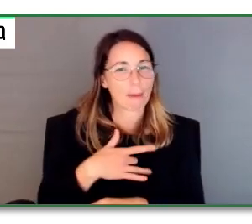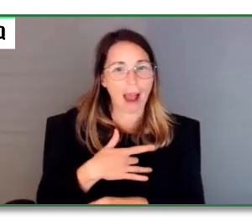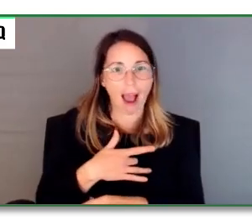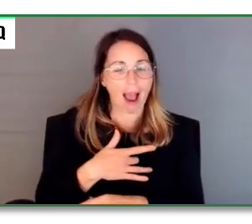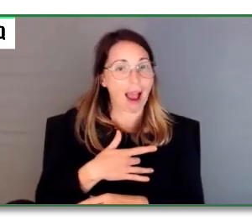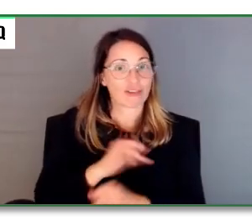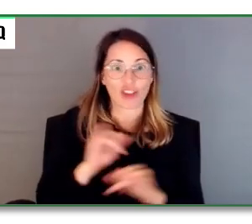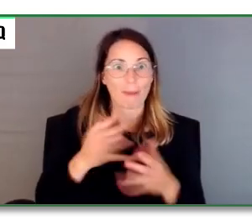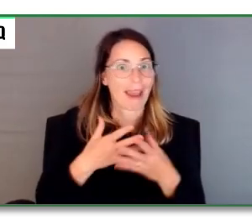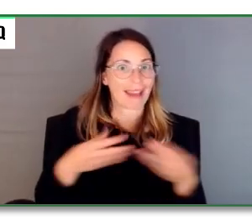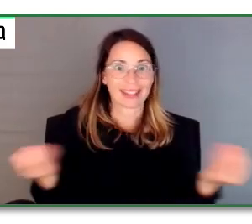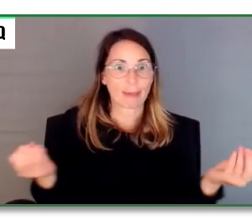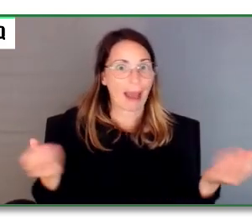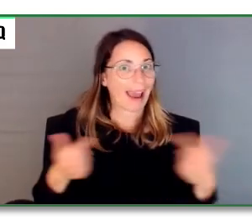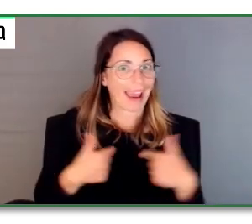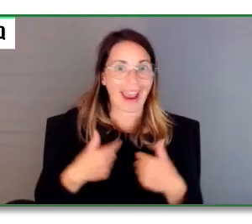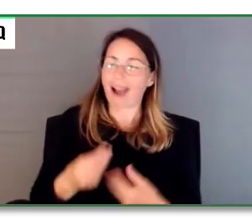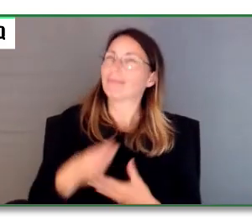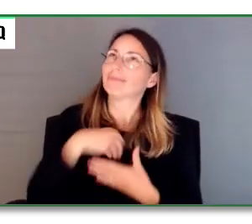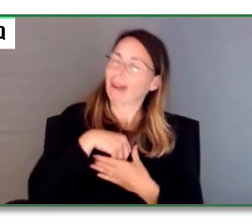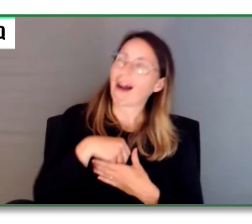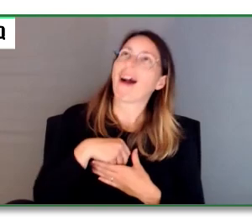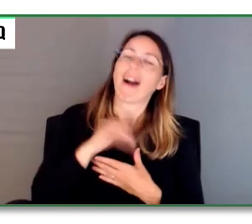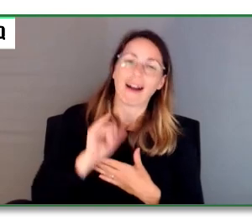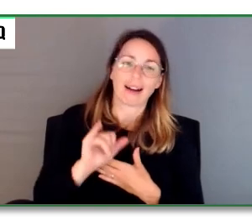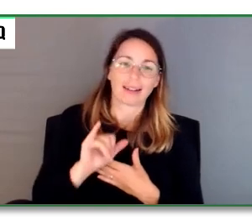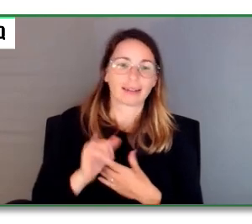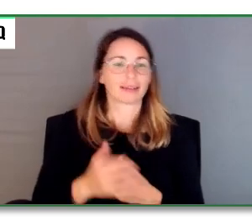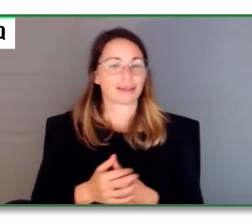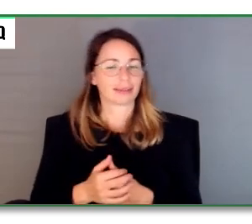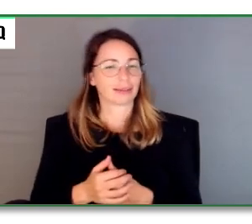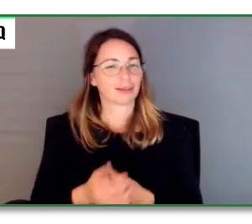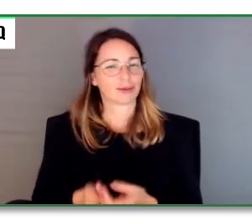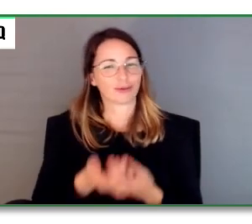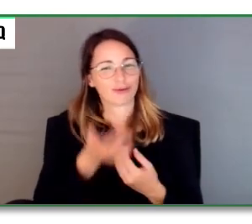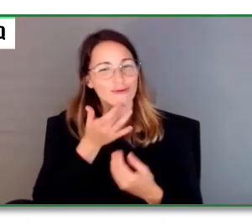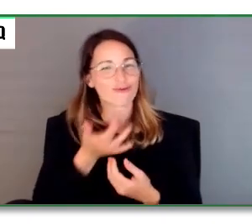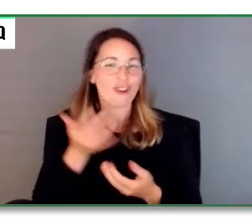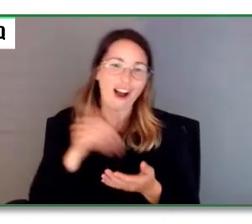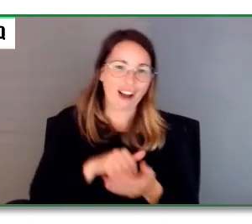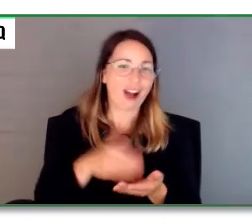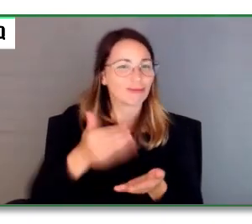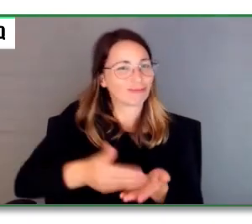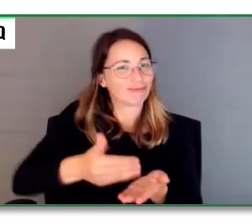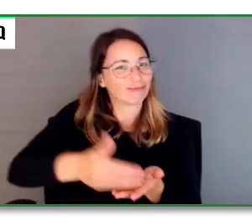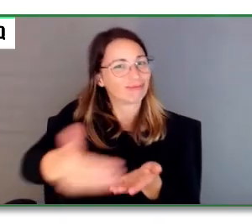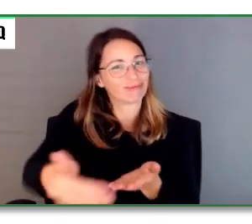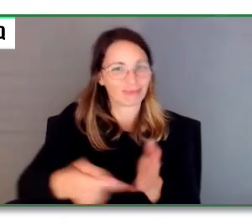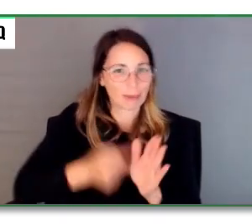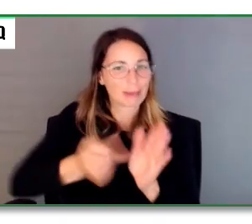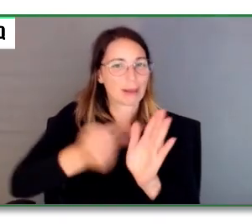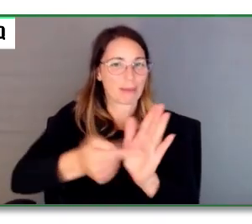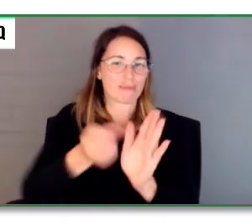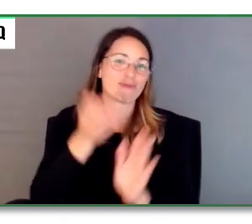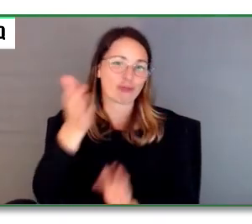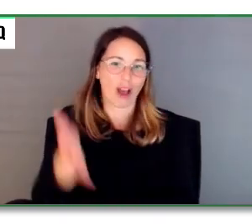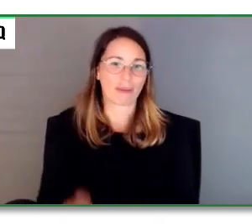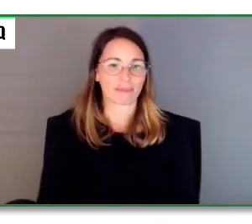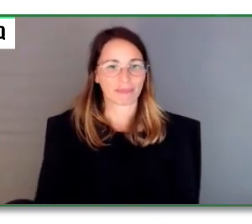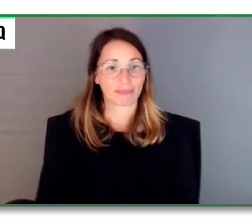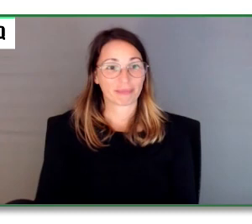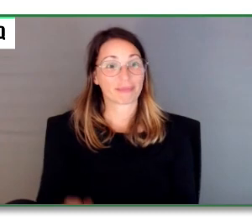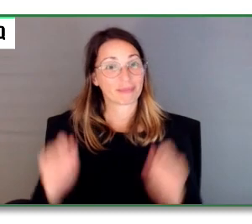et ça donne envie de revivre cela à maintes reprises par la suite. Prochaine diapo. Et